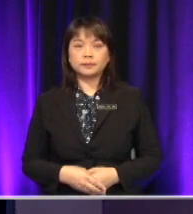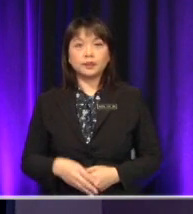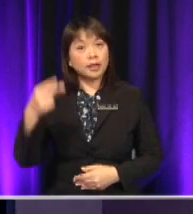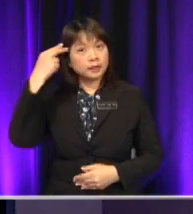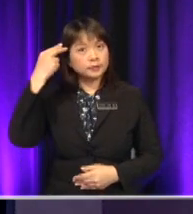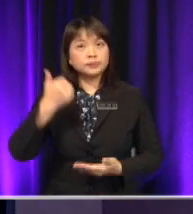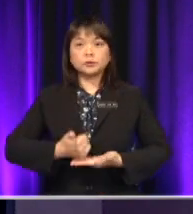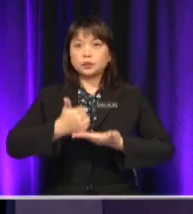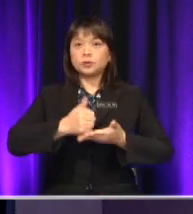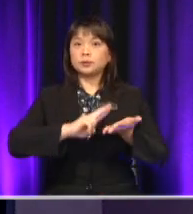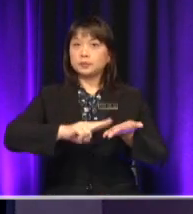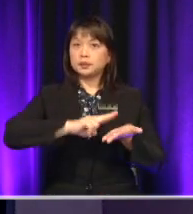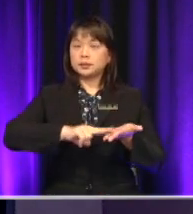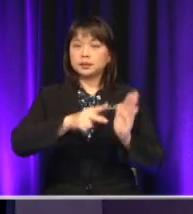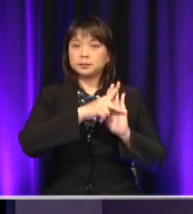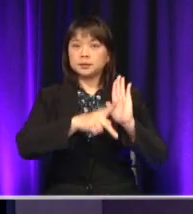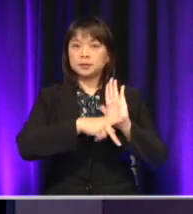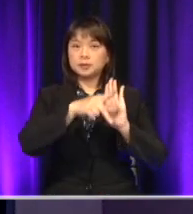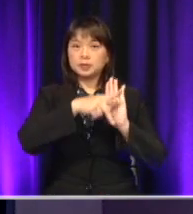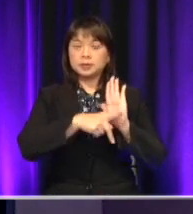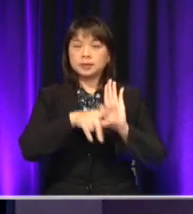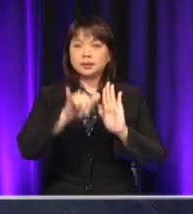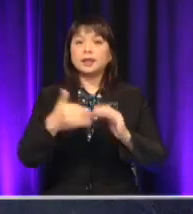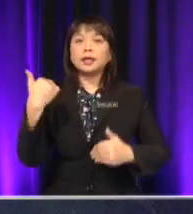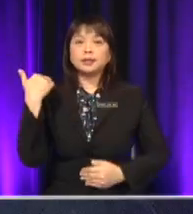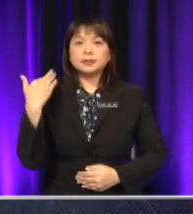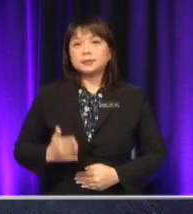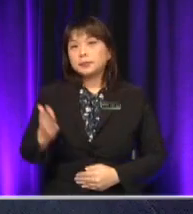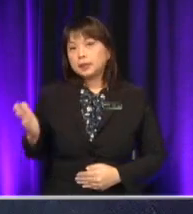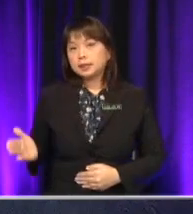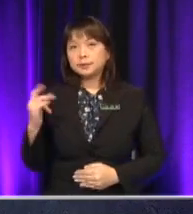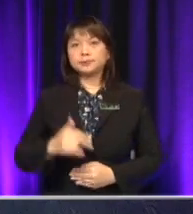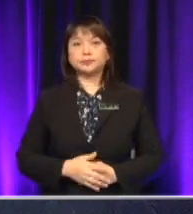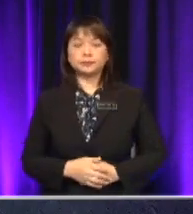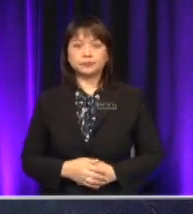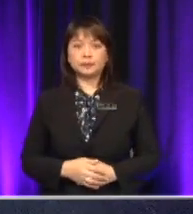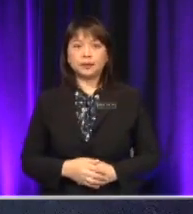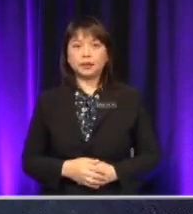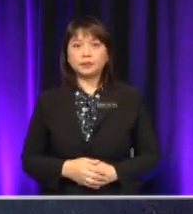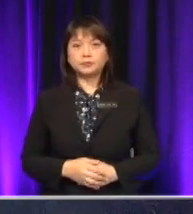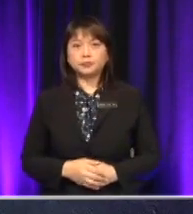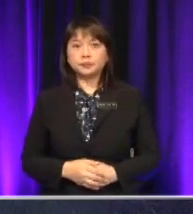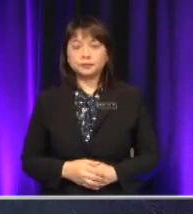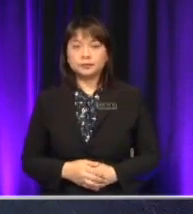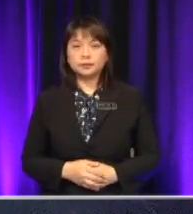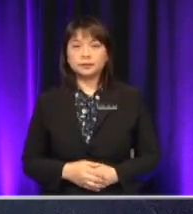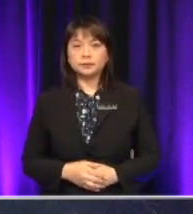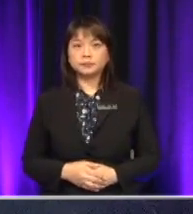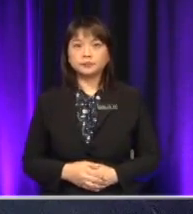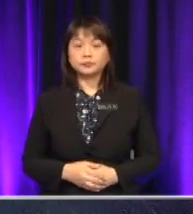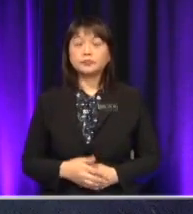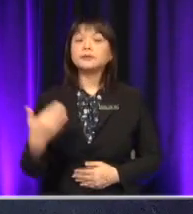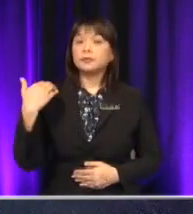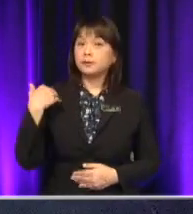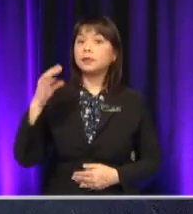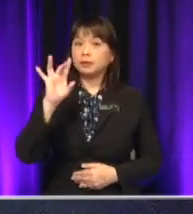baca peraturan-peraturan yang berada di sebelah Hanif itu. Kita ada peraturan, ada 1, 2, 3, 4, 5, 6, 7, 8. Ada 8